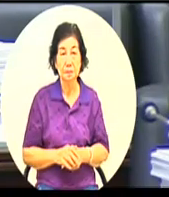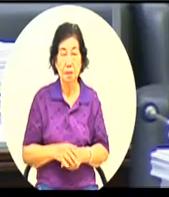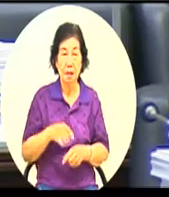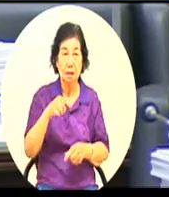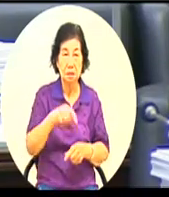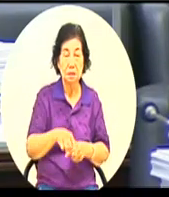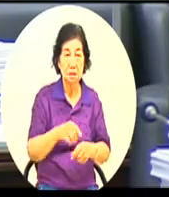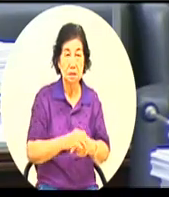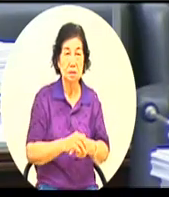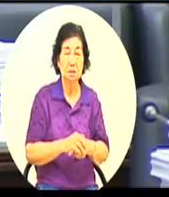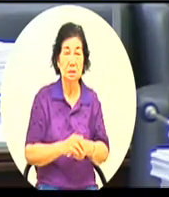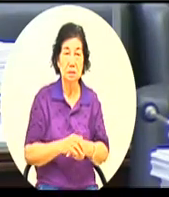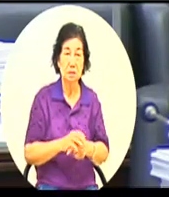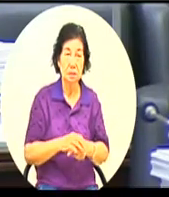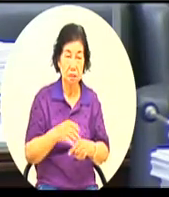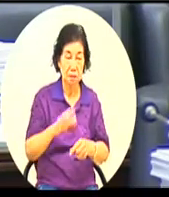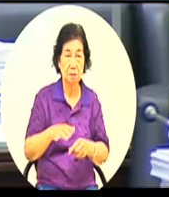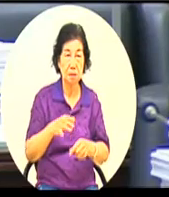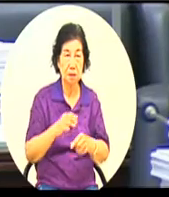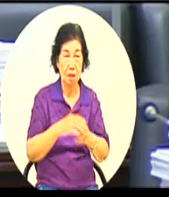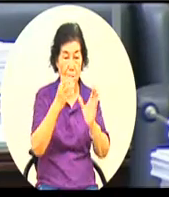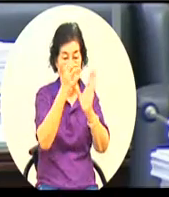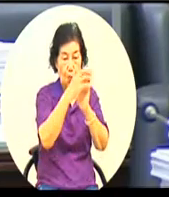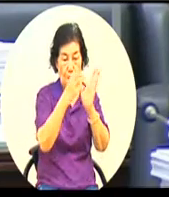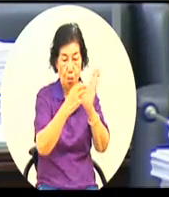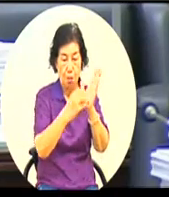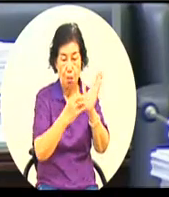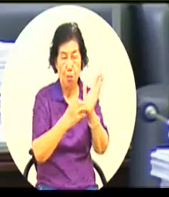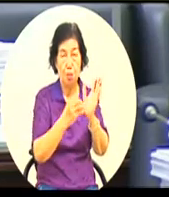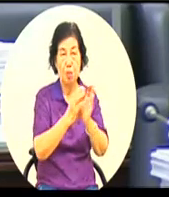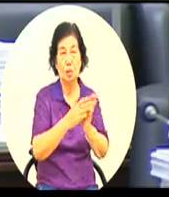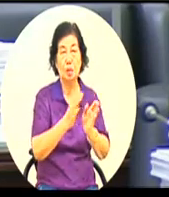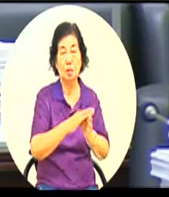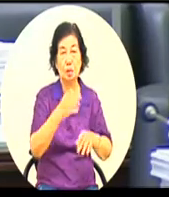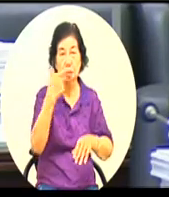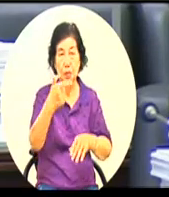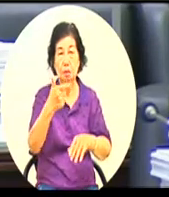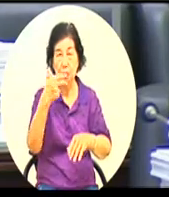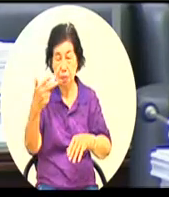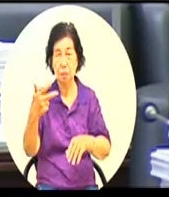市六七百里呢，足好念的，用嘴念的较紧了。